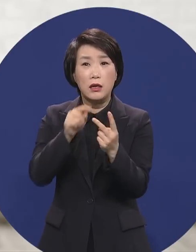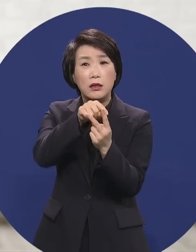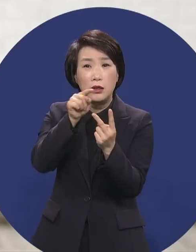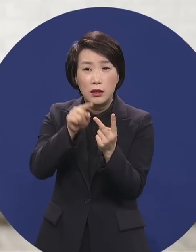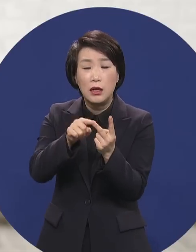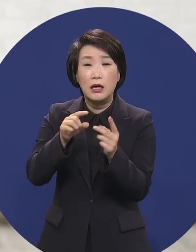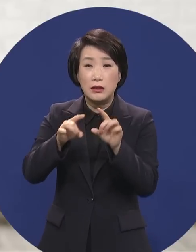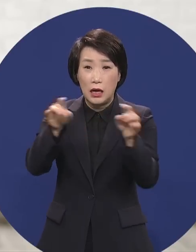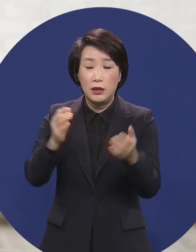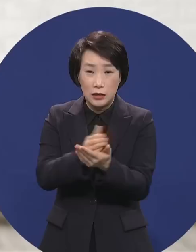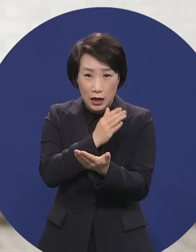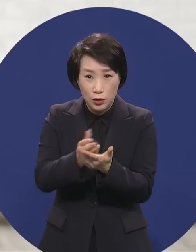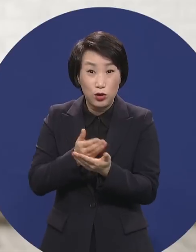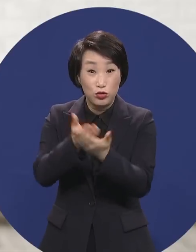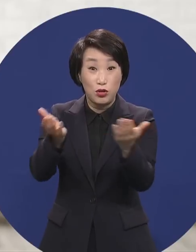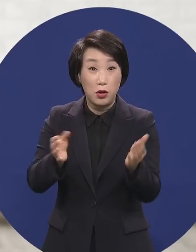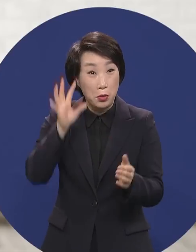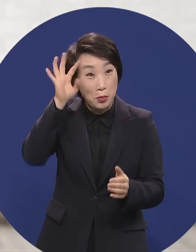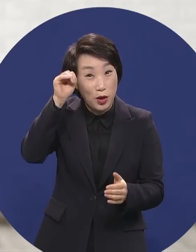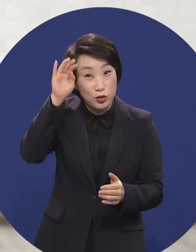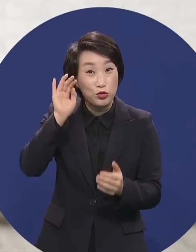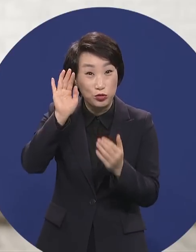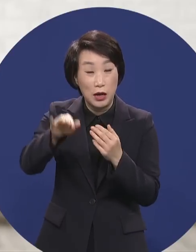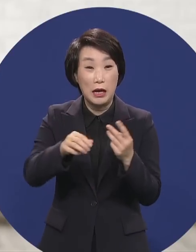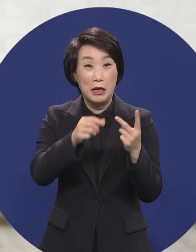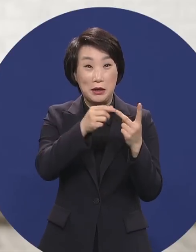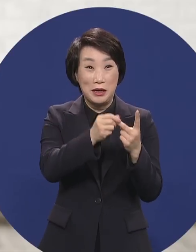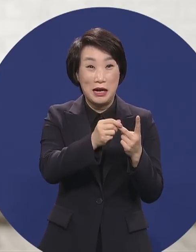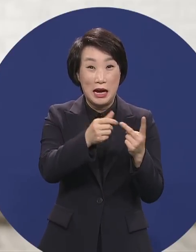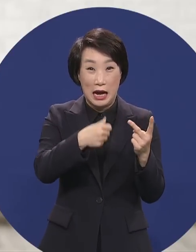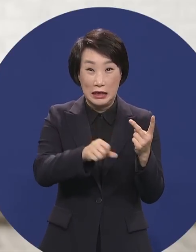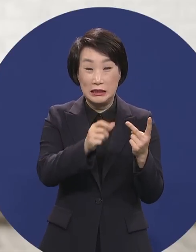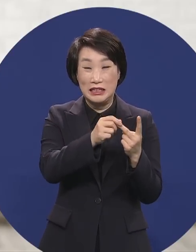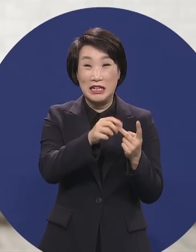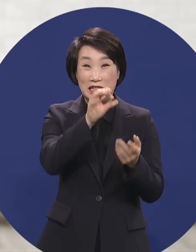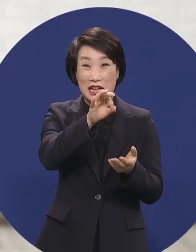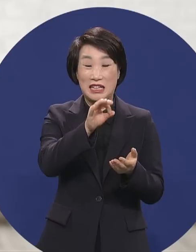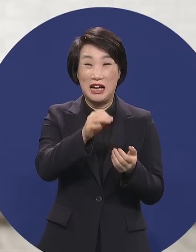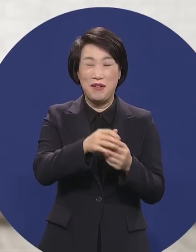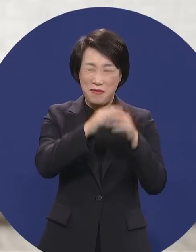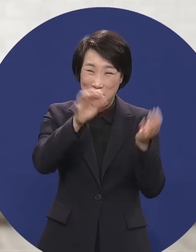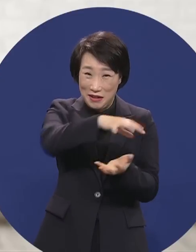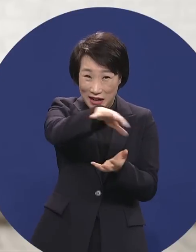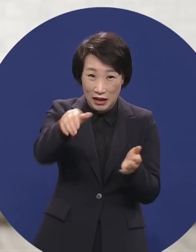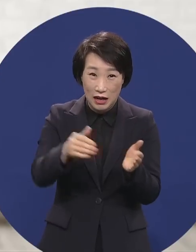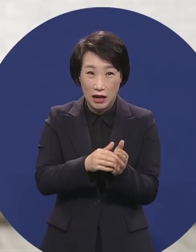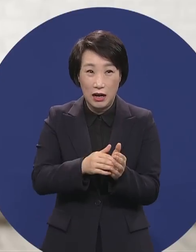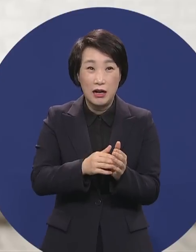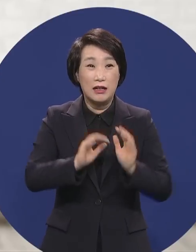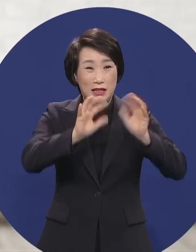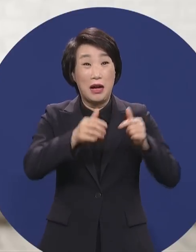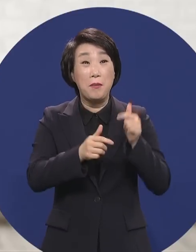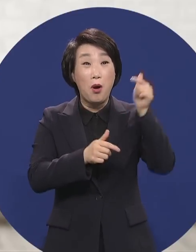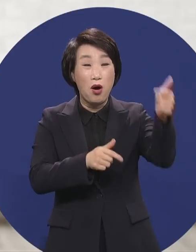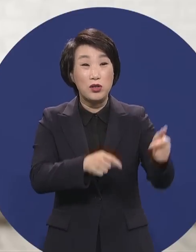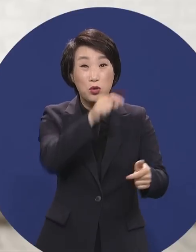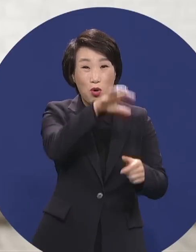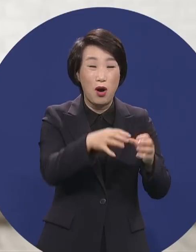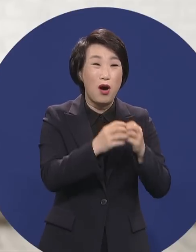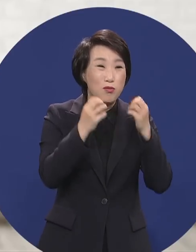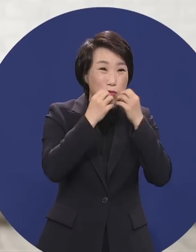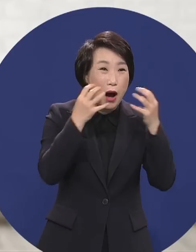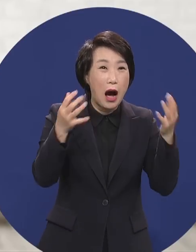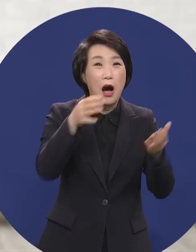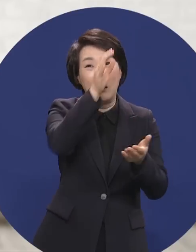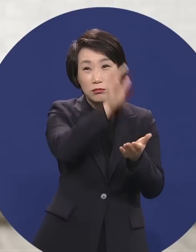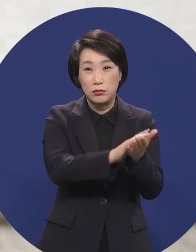주었더니 그 후 며칠이 못되어 둘째 아들이 재물을 다 모아가지고 먼 나라에 가 거기서 허랑방탕하여 그